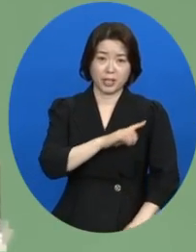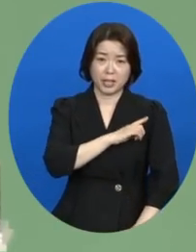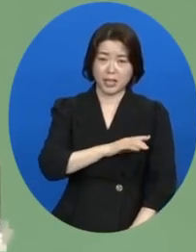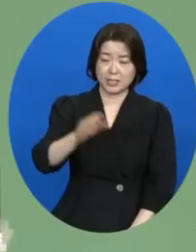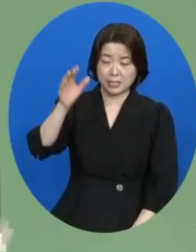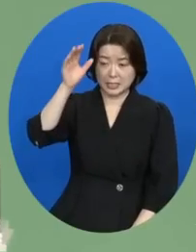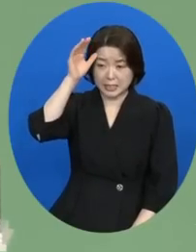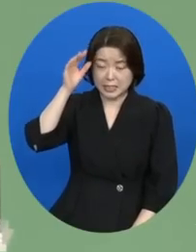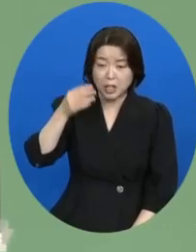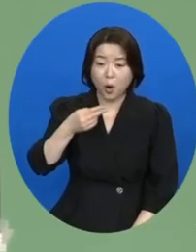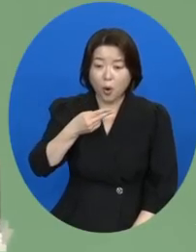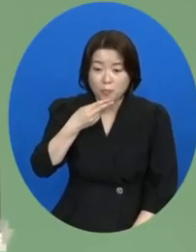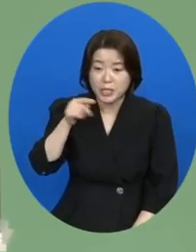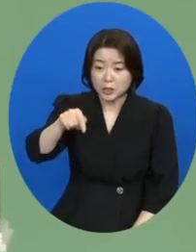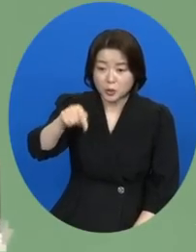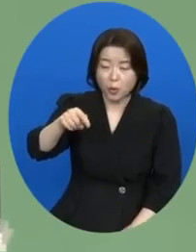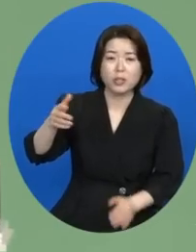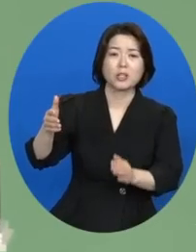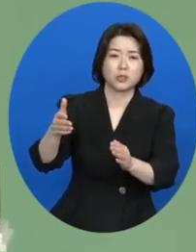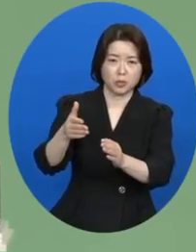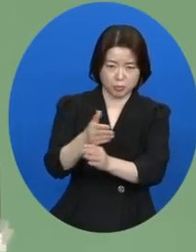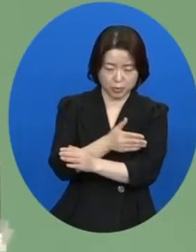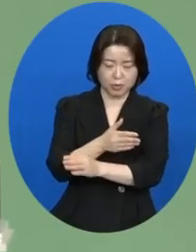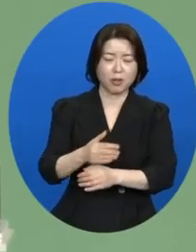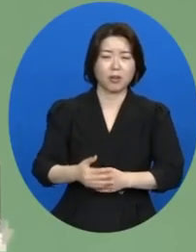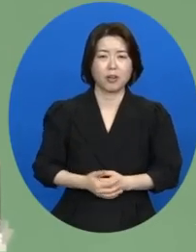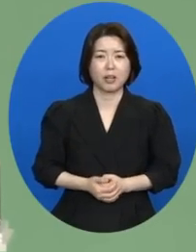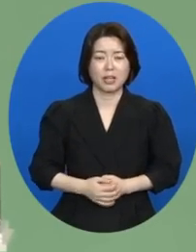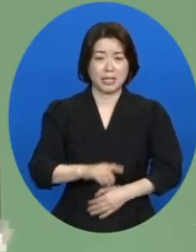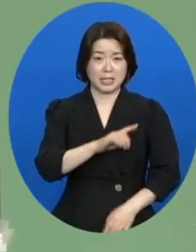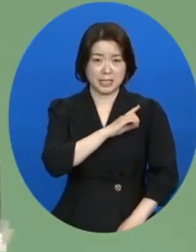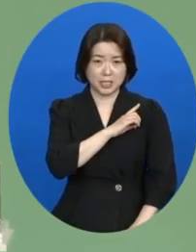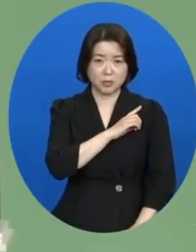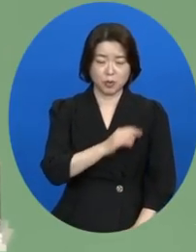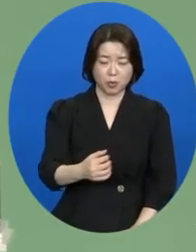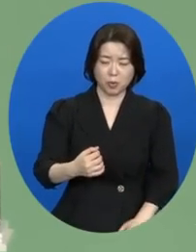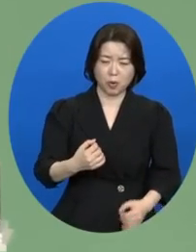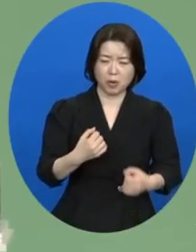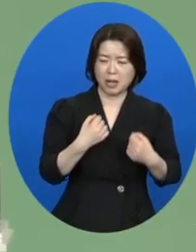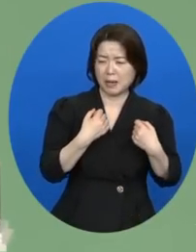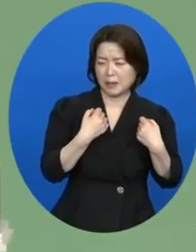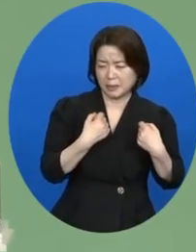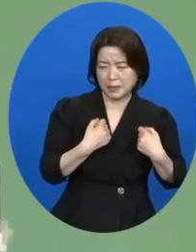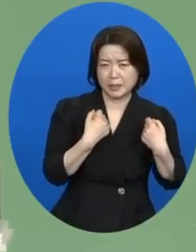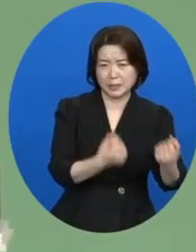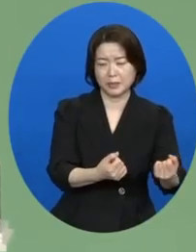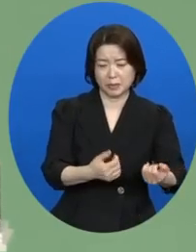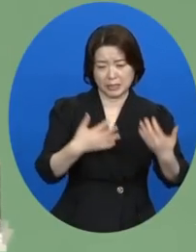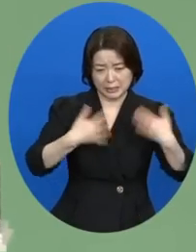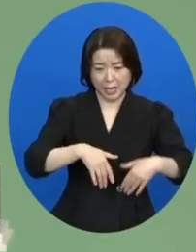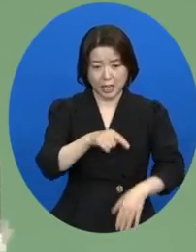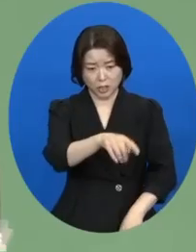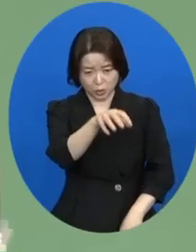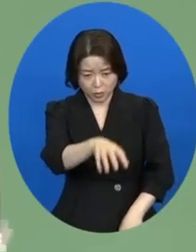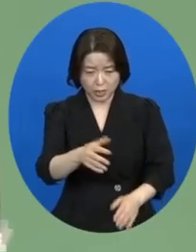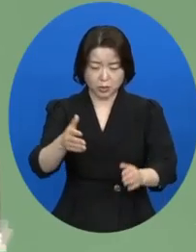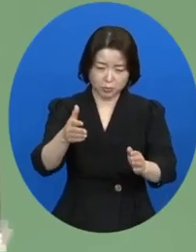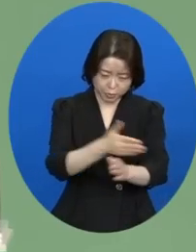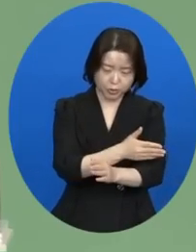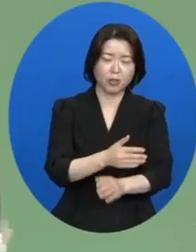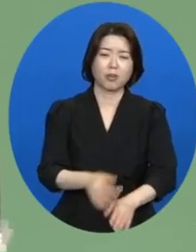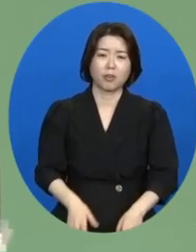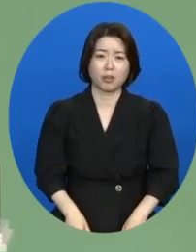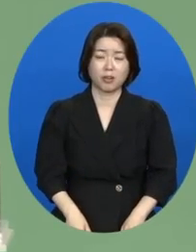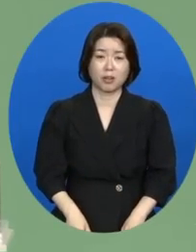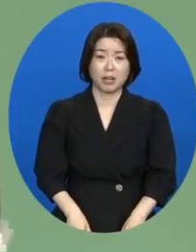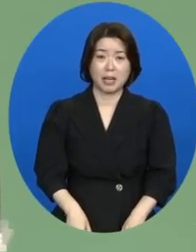기대하지 않은 곳에서부터, 가장 힘없어 보이는 곳에서부터